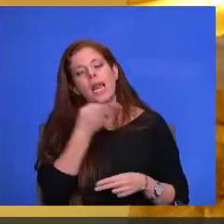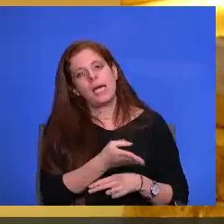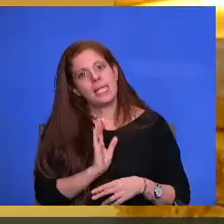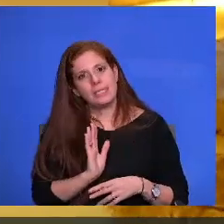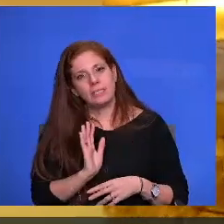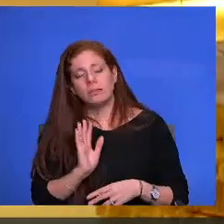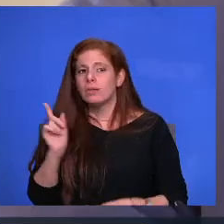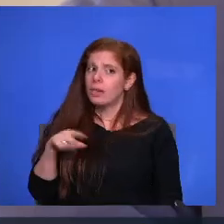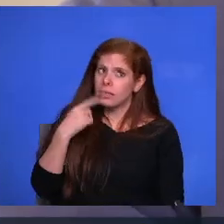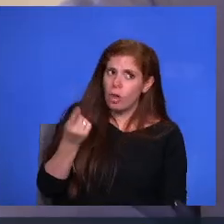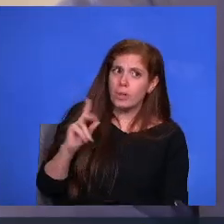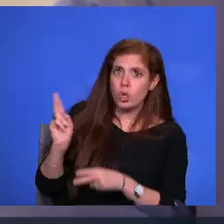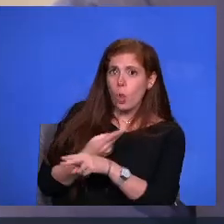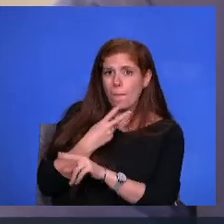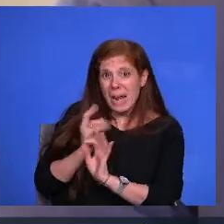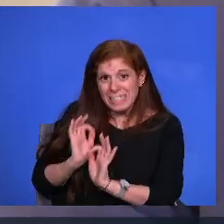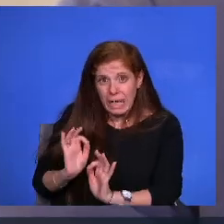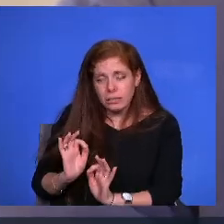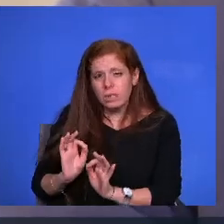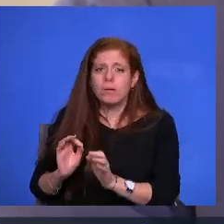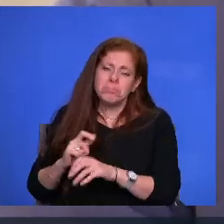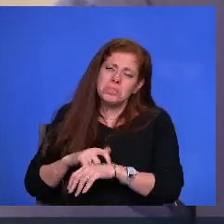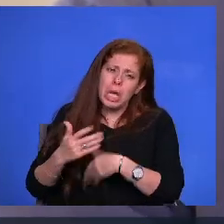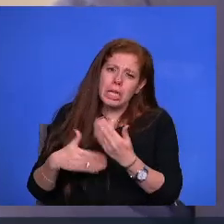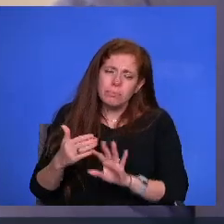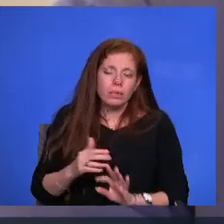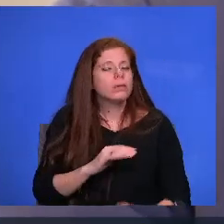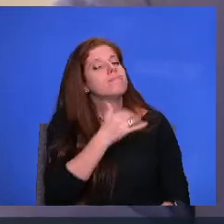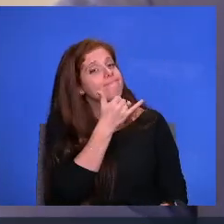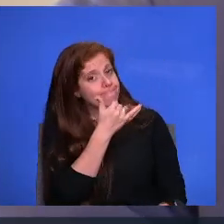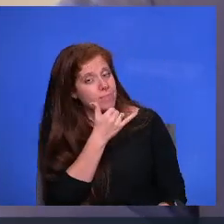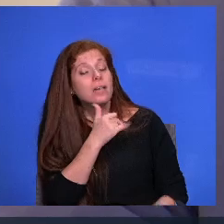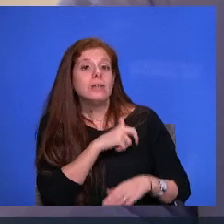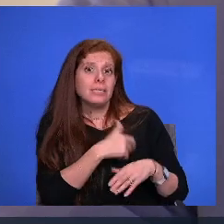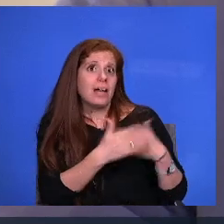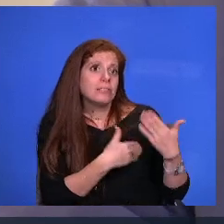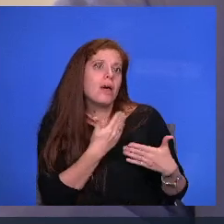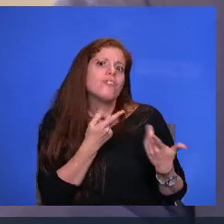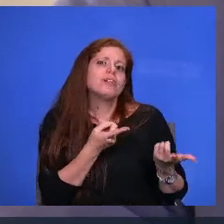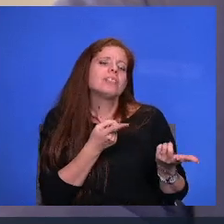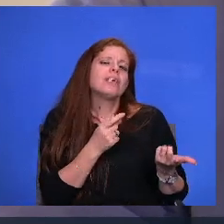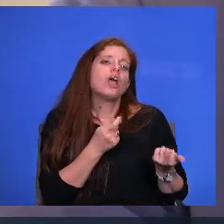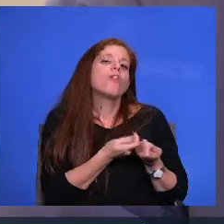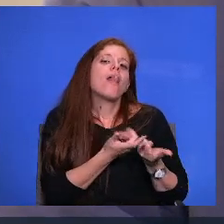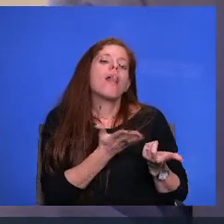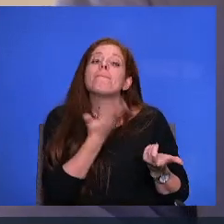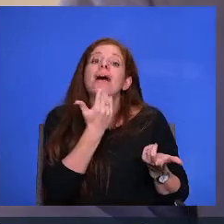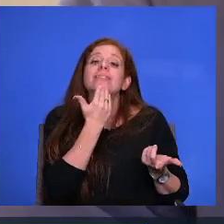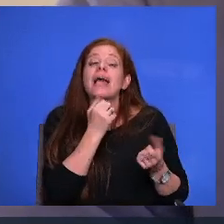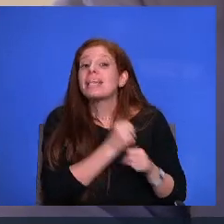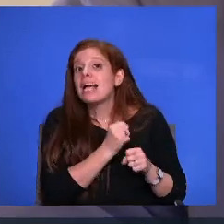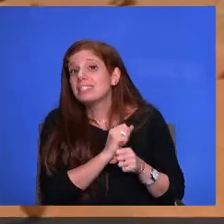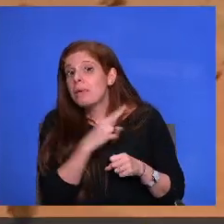נורמליזציה זה עניין של זמן. נכון. זה עניין של זמן, וזה עניין גם של מה ישראל תעשה מצידה כדי לא